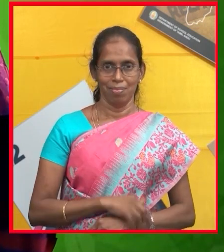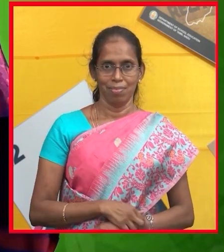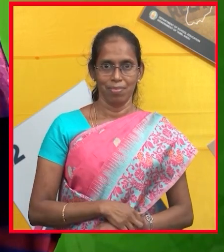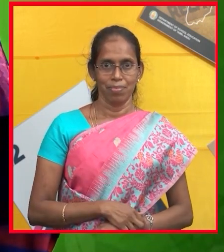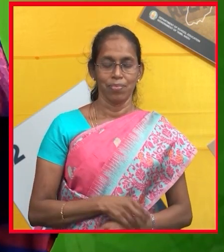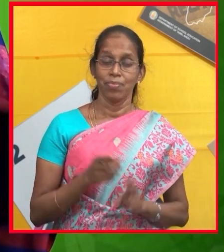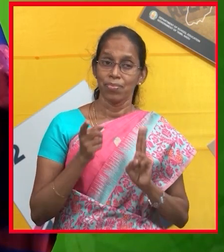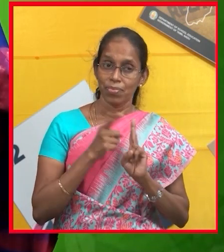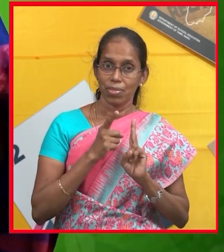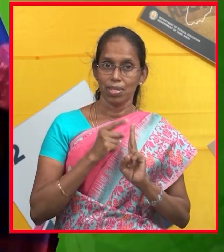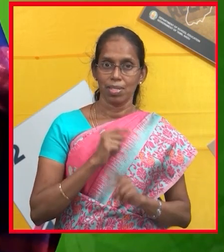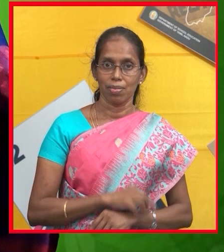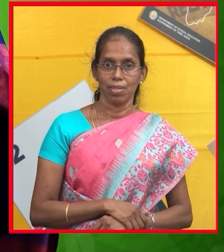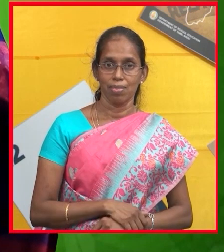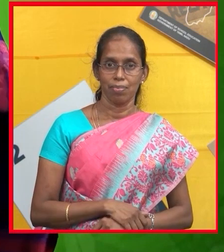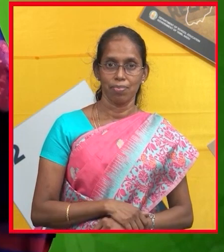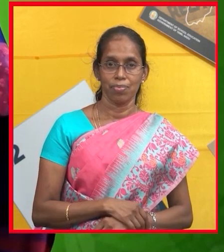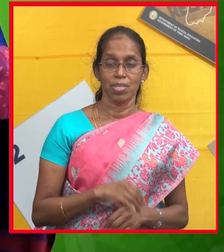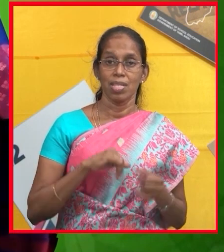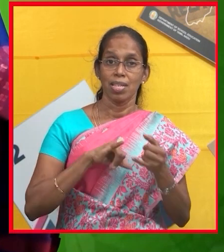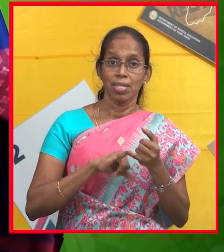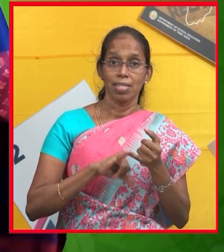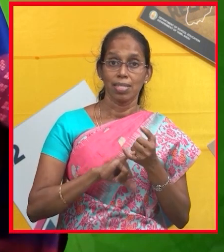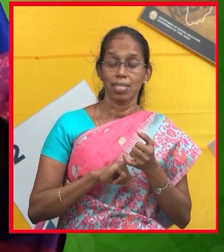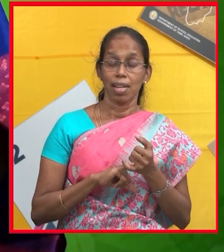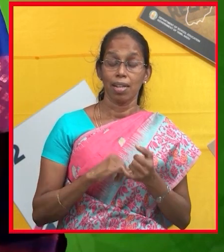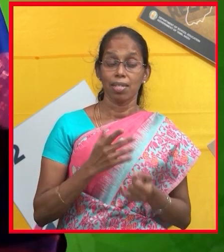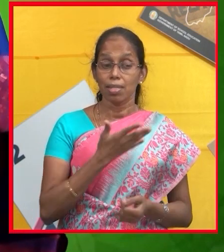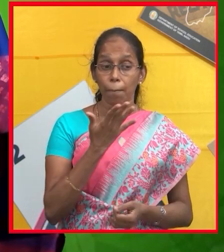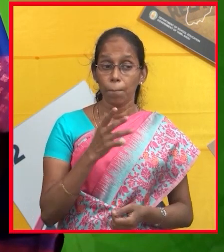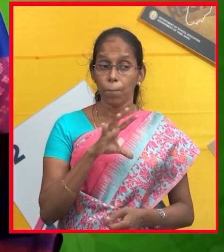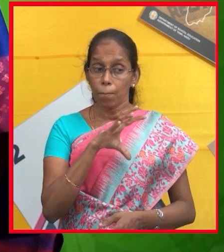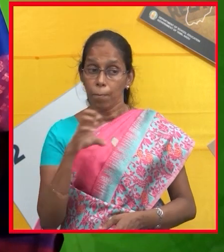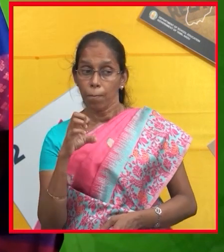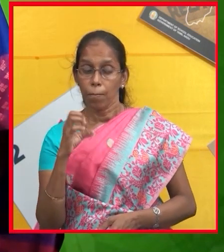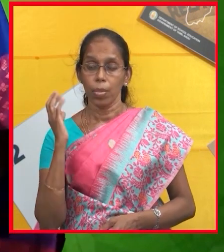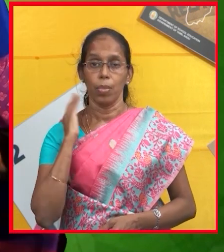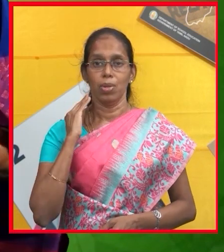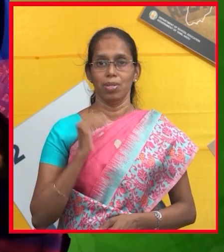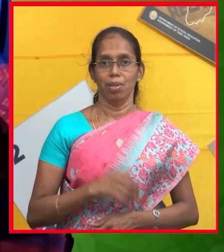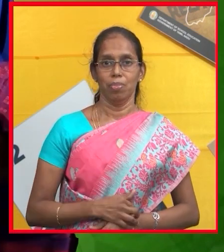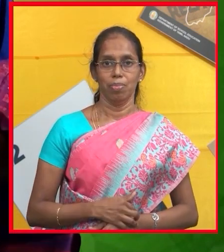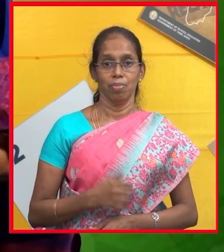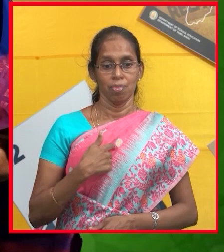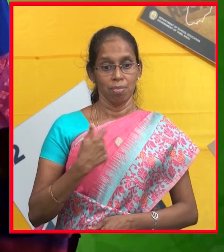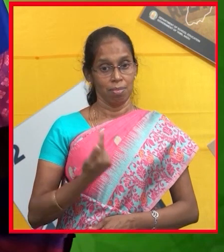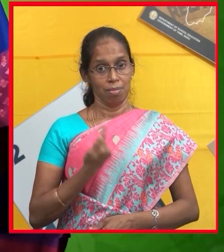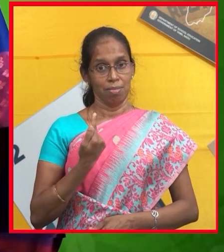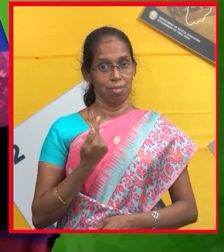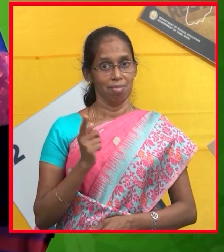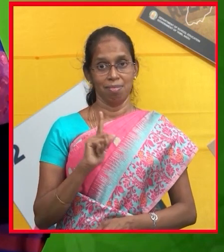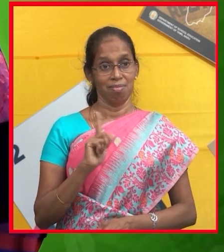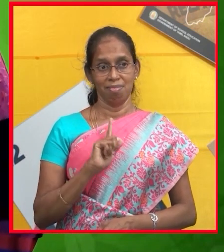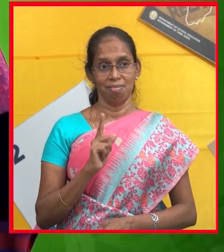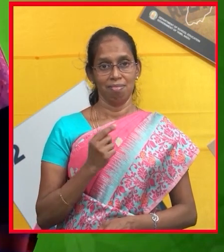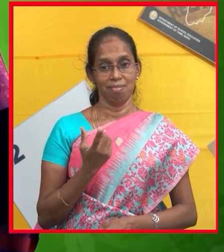இன்னொன்று, அந்த நம்ம திறமையை அப்படியே யாராவது நம்மளோட விஷயங்களை காப்பி பண்ணாலும் நம்மளோட தனித்திறனை யாராலையும்